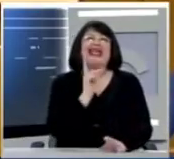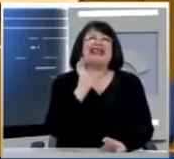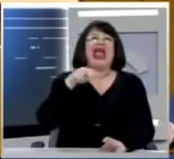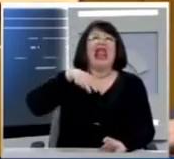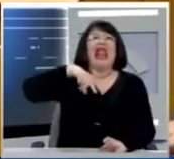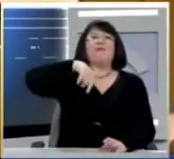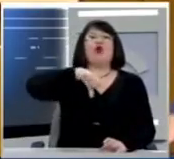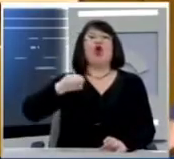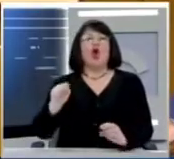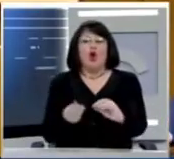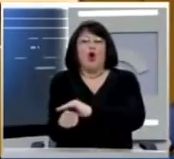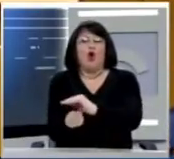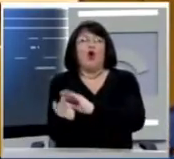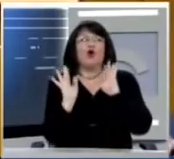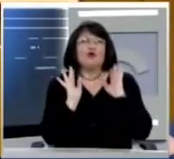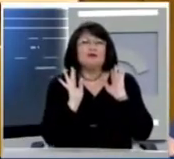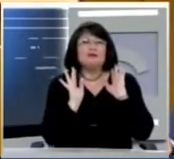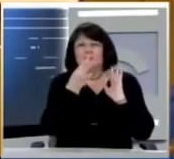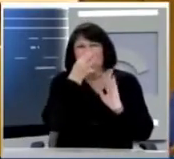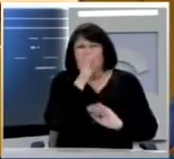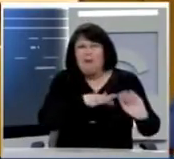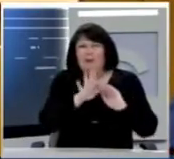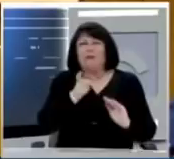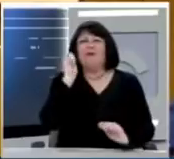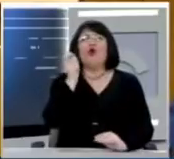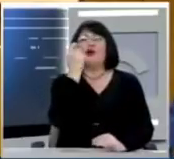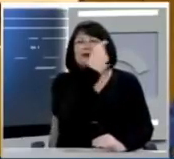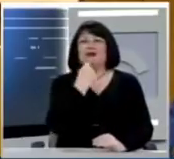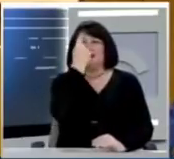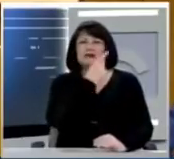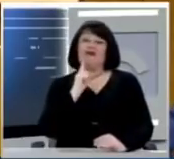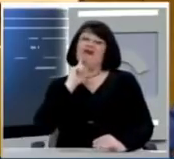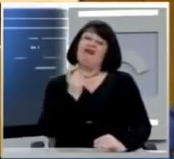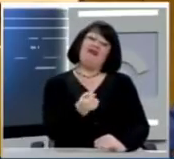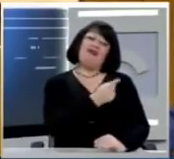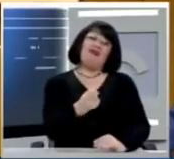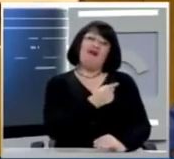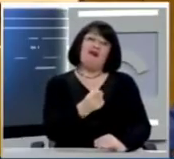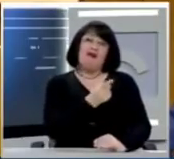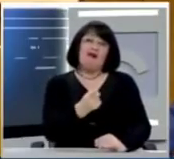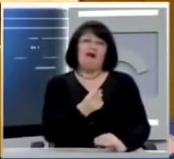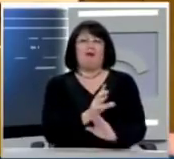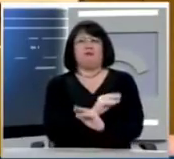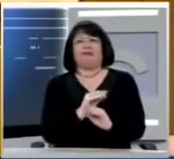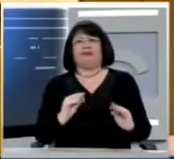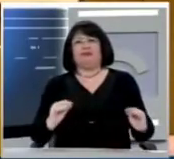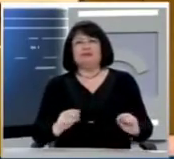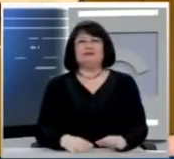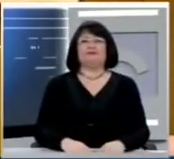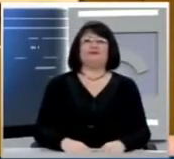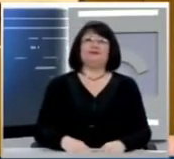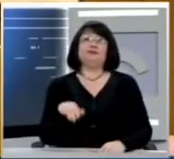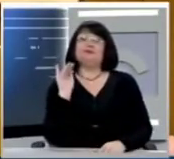καλλιεργούν δημοφιλές προφίλ στα διεφθαρμένα πολιτικά πρόσωπα που ήταν εντολής τους. Και όποιος ζητούσε